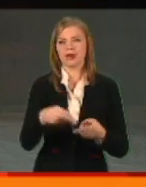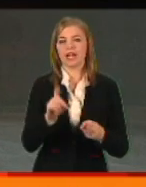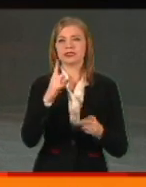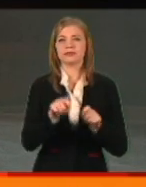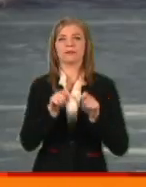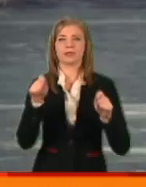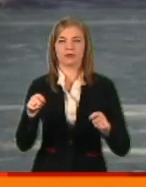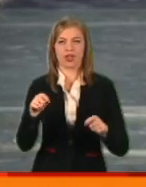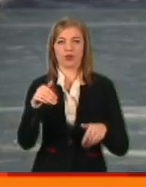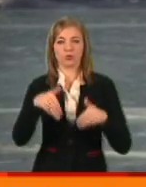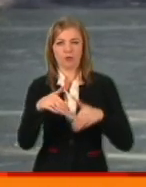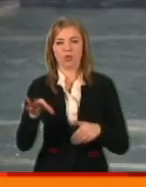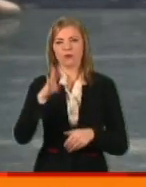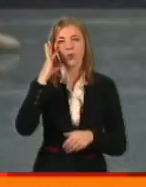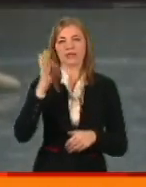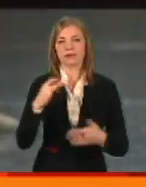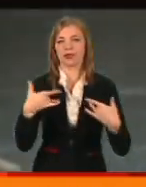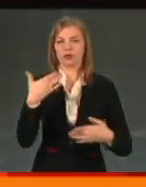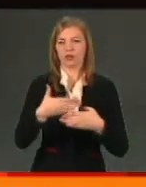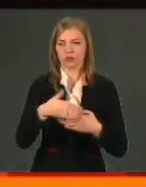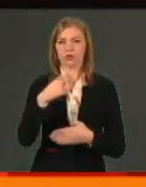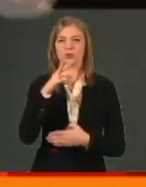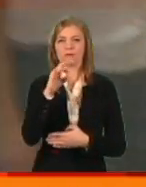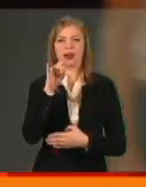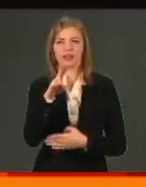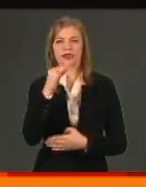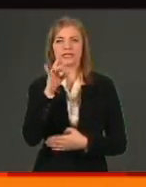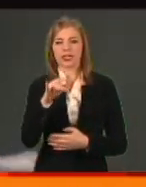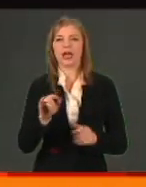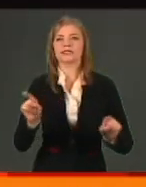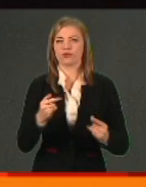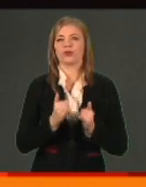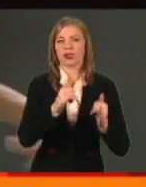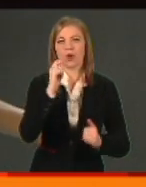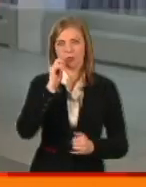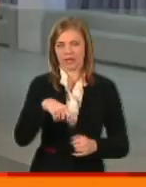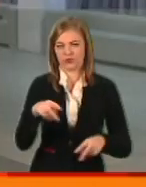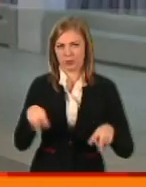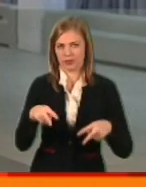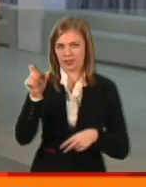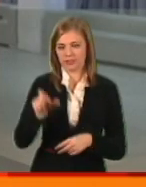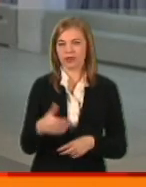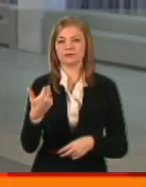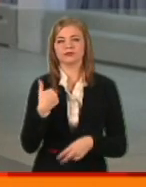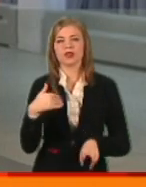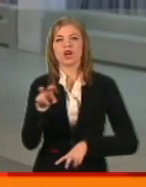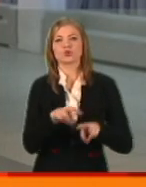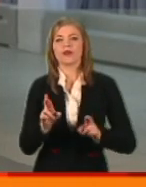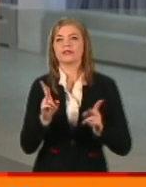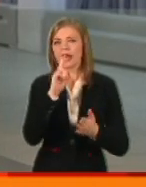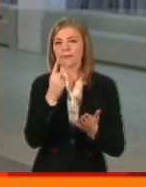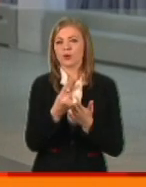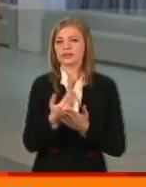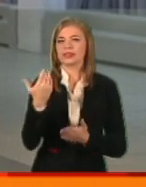із прем'єрою балету про німецьку акторку Марлен Дитрих, створеного саме для української танцівниці. Я шукав, як